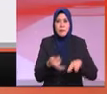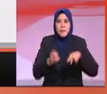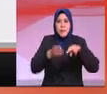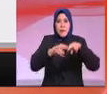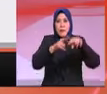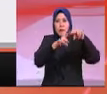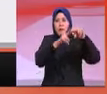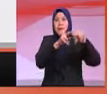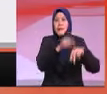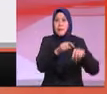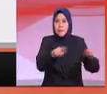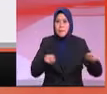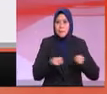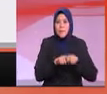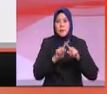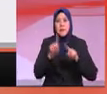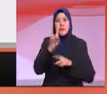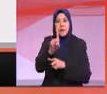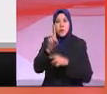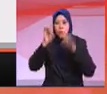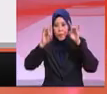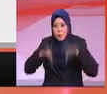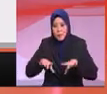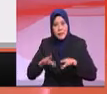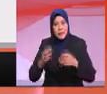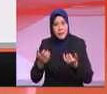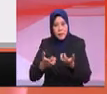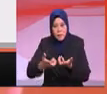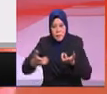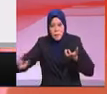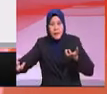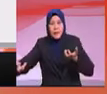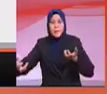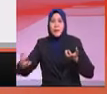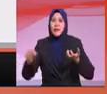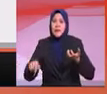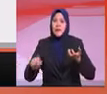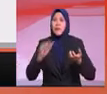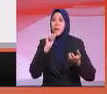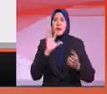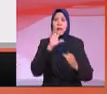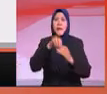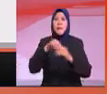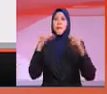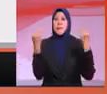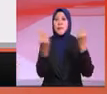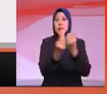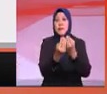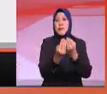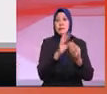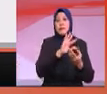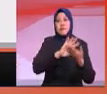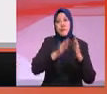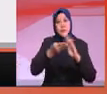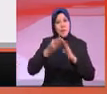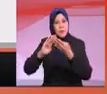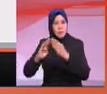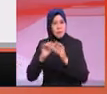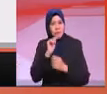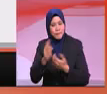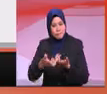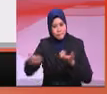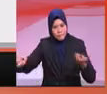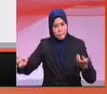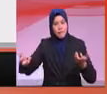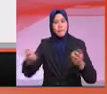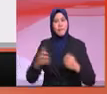naik. Tetapi hanya satu saringannya bila kita dah dapat asingkan, dia bukan dalam masyarakat, bukan dalam komuniti. Tapi kalau kita